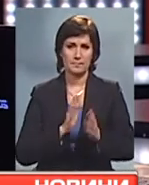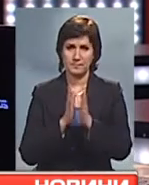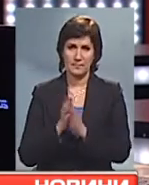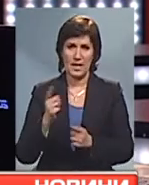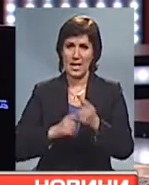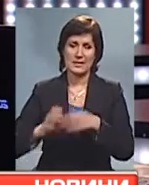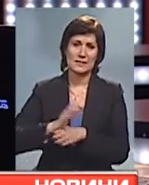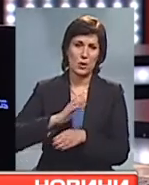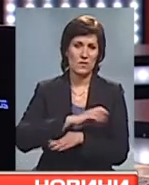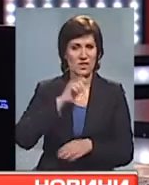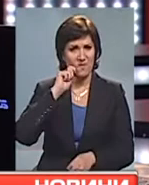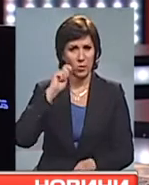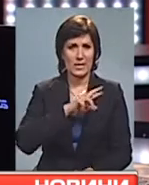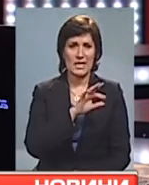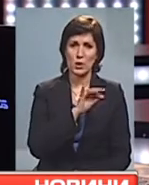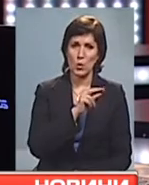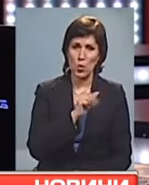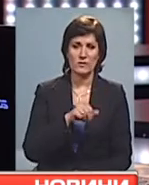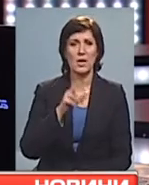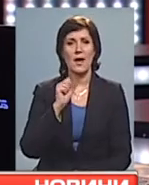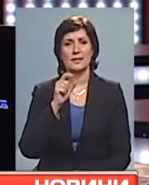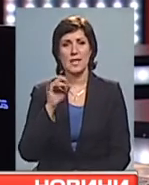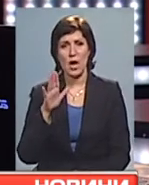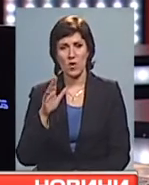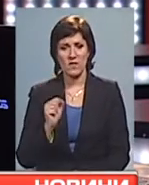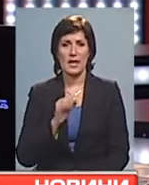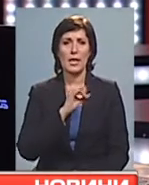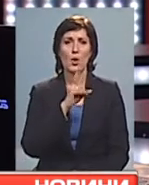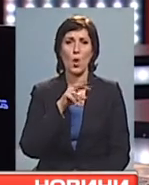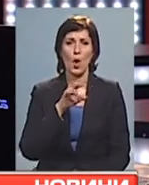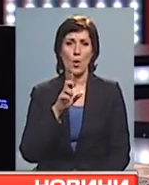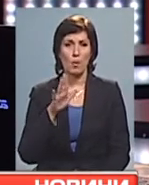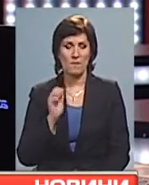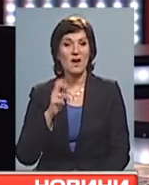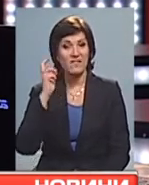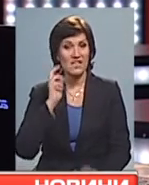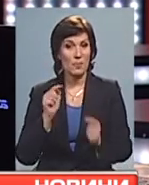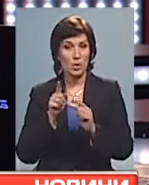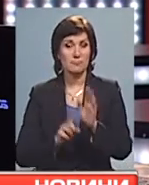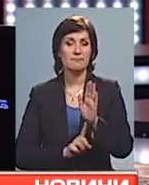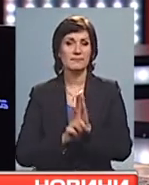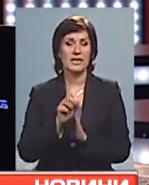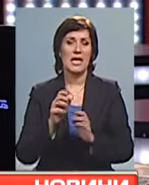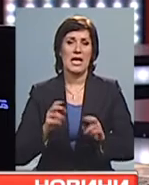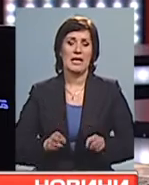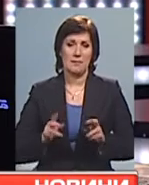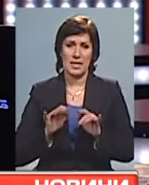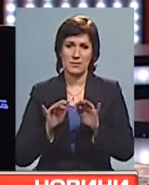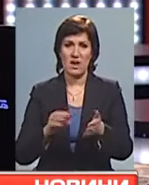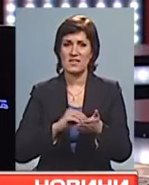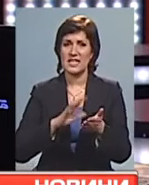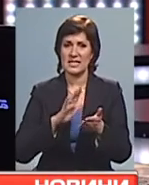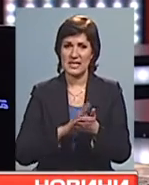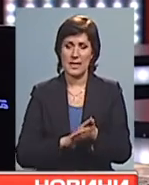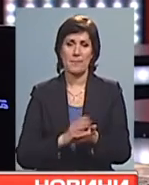проханням екстрадувати в Україну Віктора Януковича, Миколу Азарова та Юрія Колобова. У Києві проти них розслідують кримінальні справи за